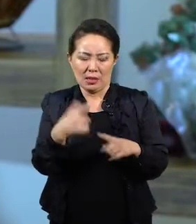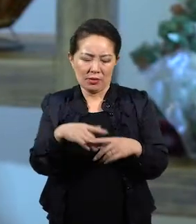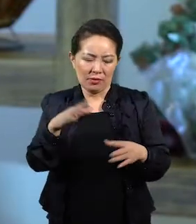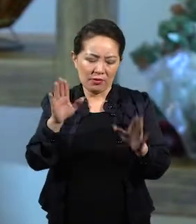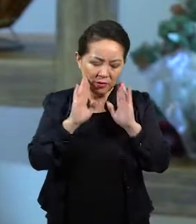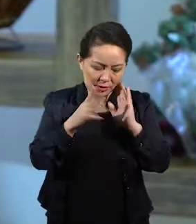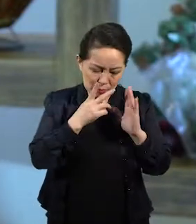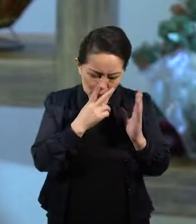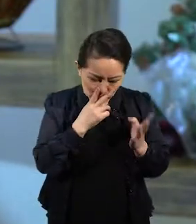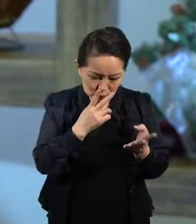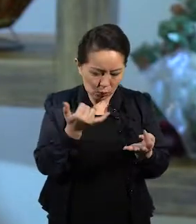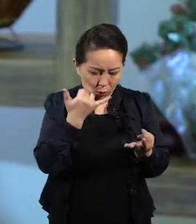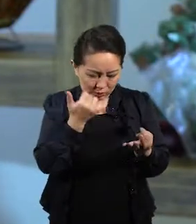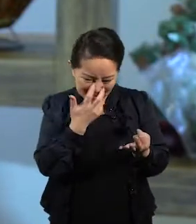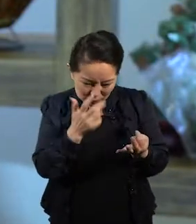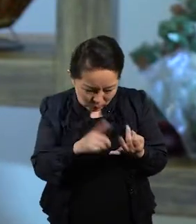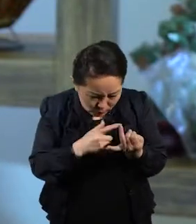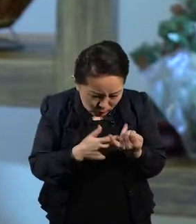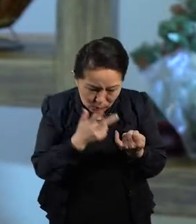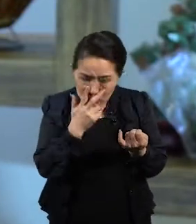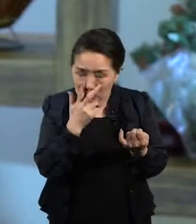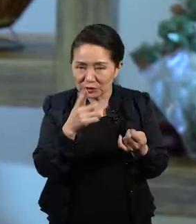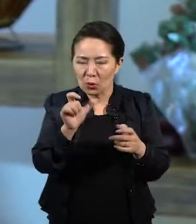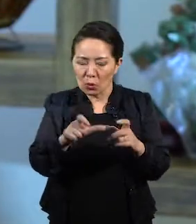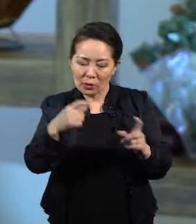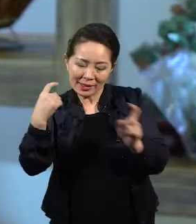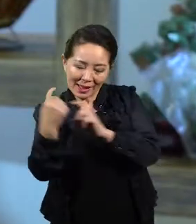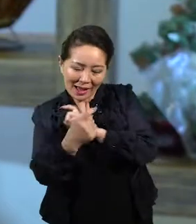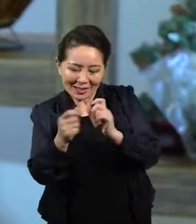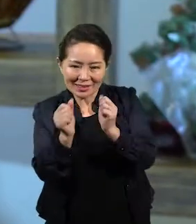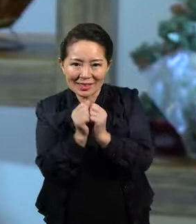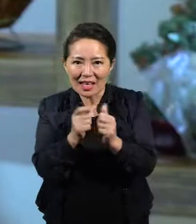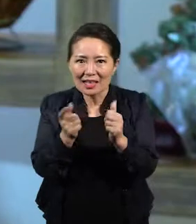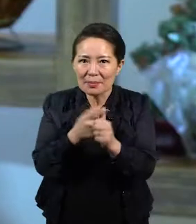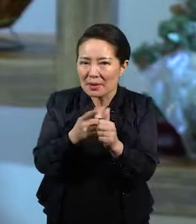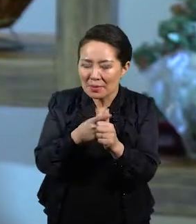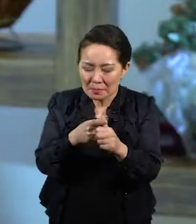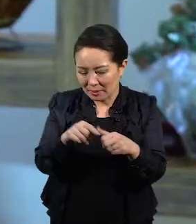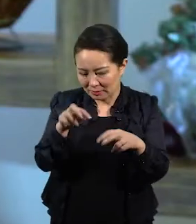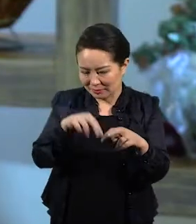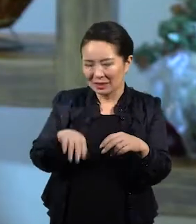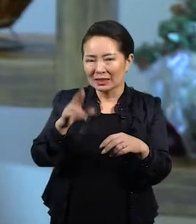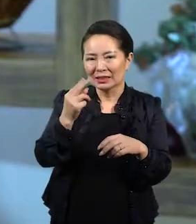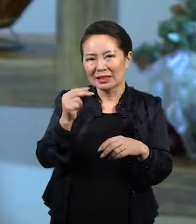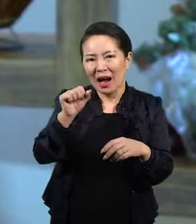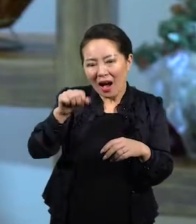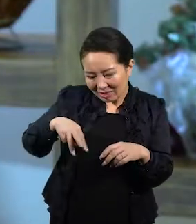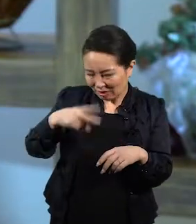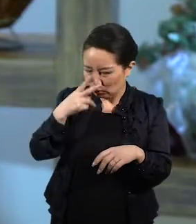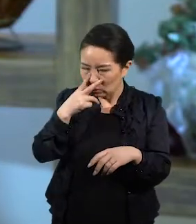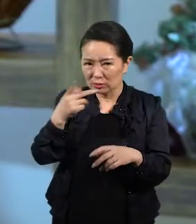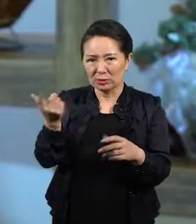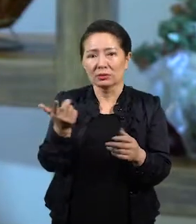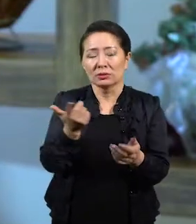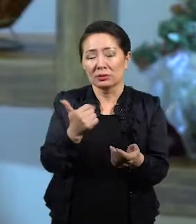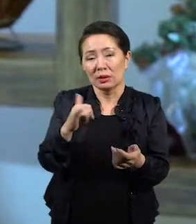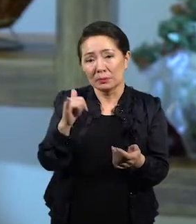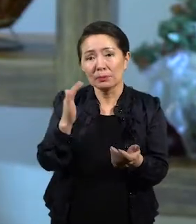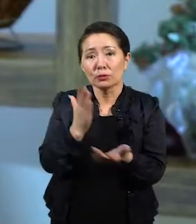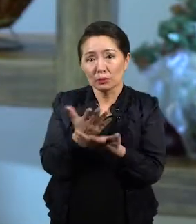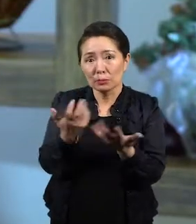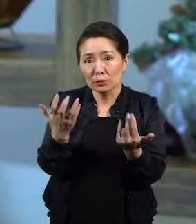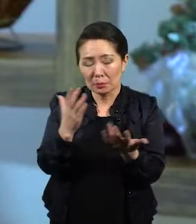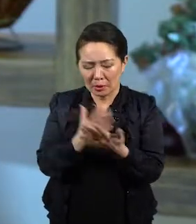фэйсбүүкийг үзэх, утсыг харах ч гэдэг юм уу, хин нэгэнтэй харилцаж байгаа, найзалж байгаа, нөхөрлөж байгаа тэр чатыг нь үзэх тохиолдлууд их гардаг. Энэ